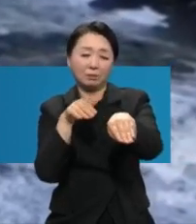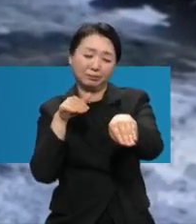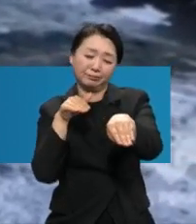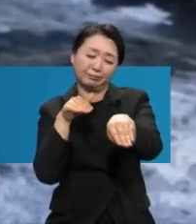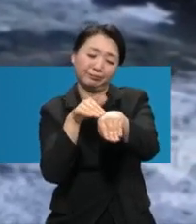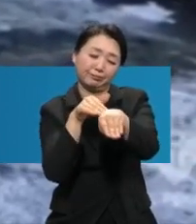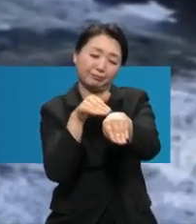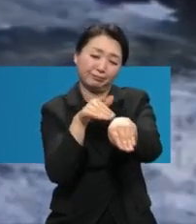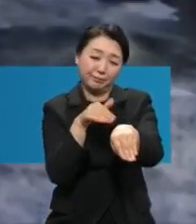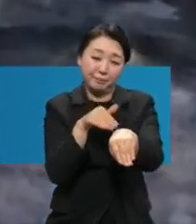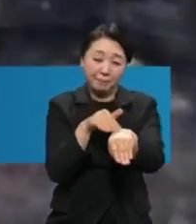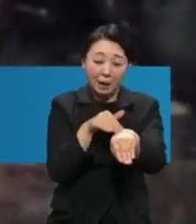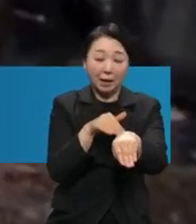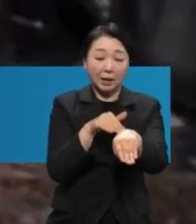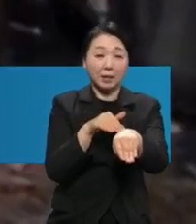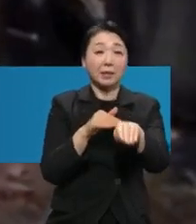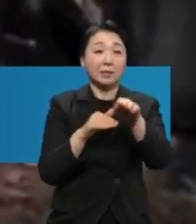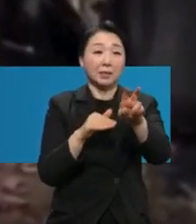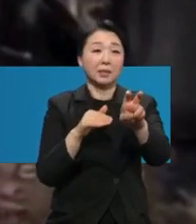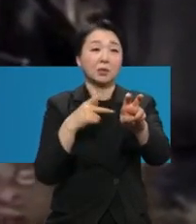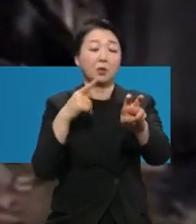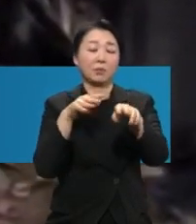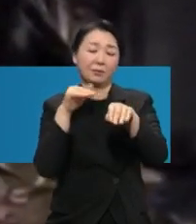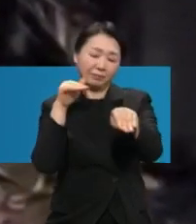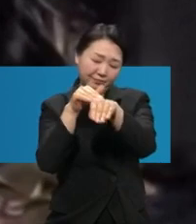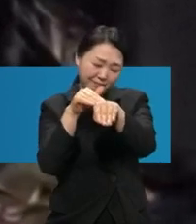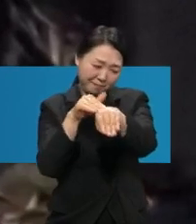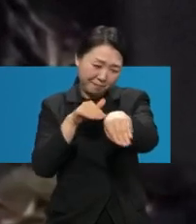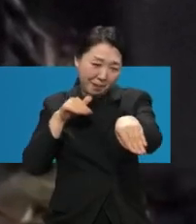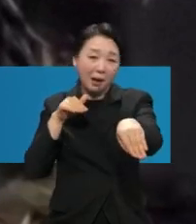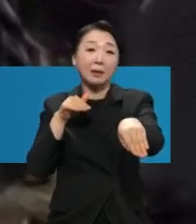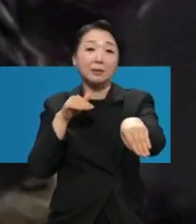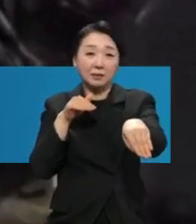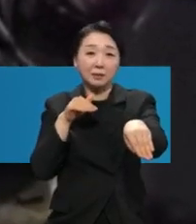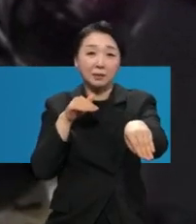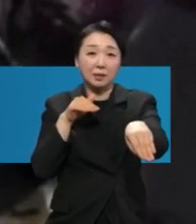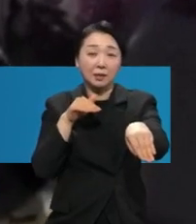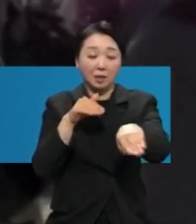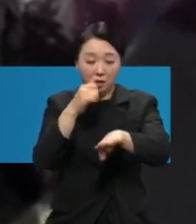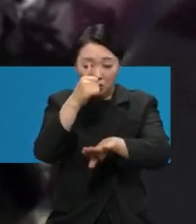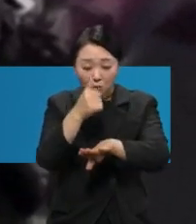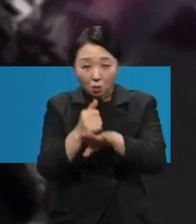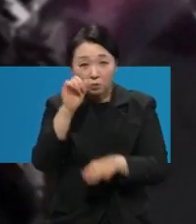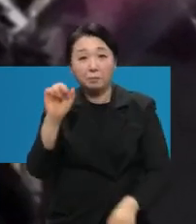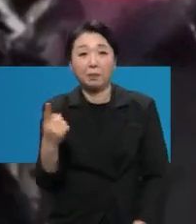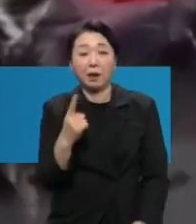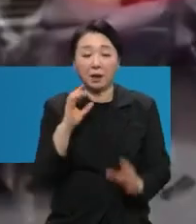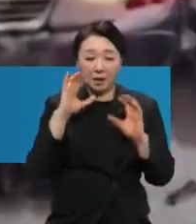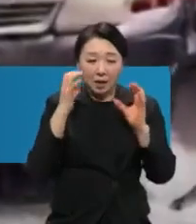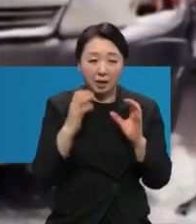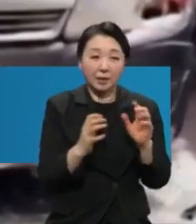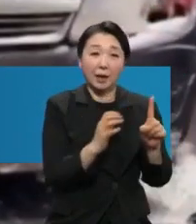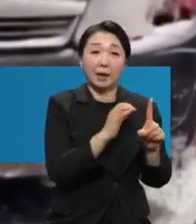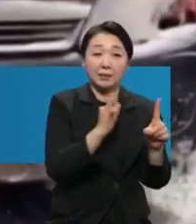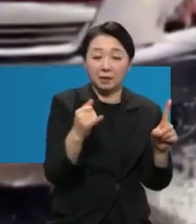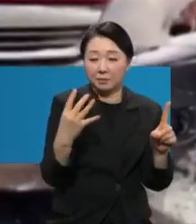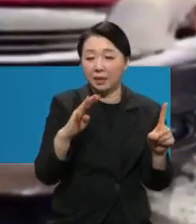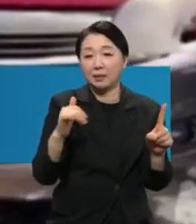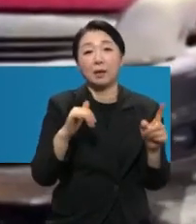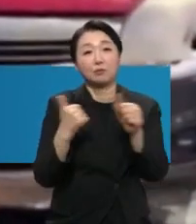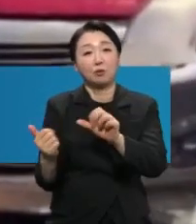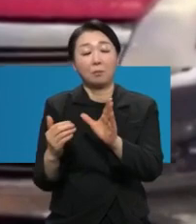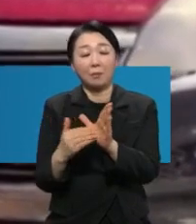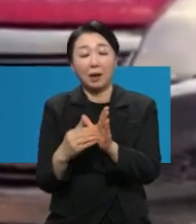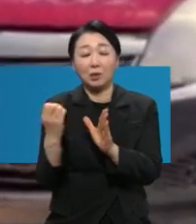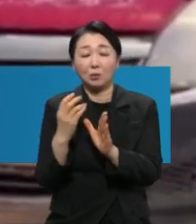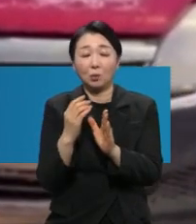약 2km 구간에 추돌 행렬이 이어졌습니다이 사고로 가난하기 한 명을 포함해 네명이 사망했고 명이